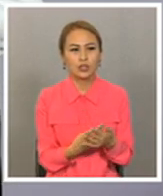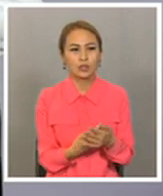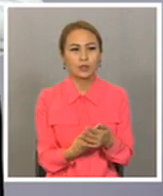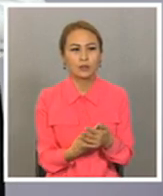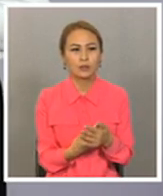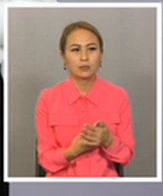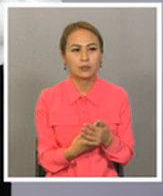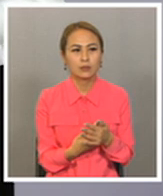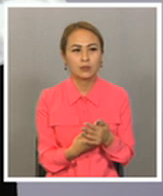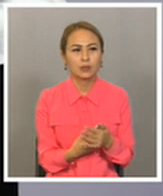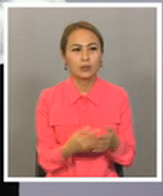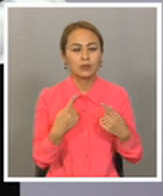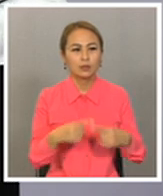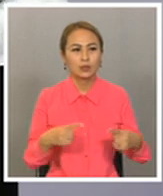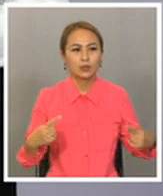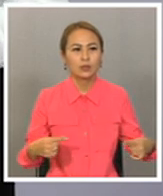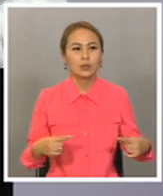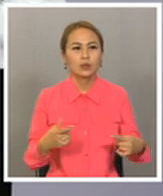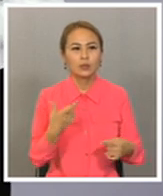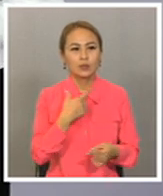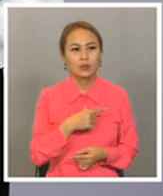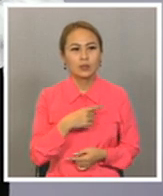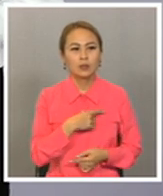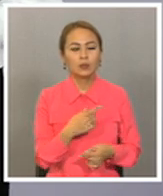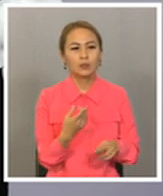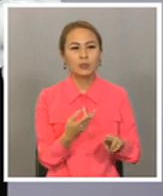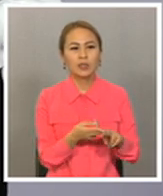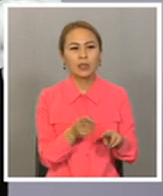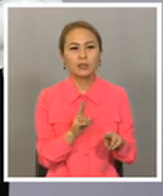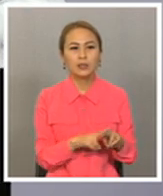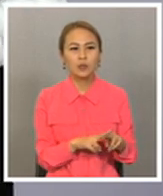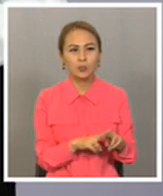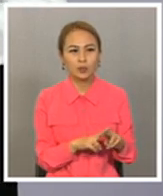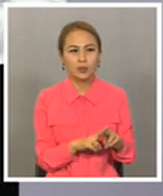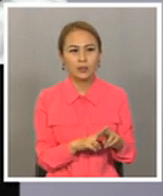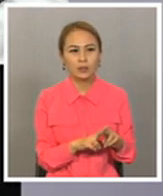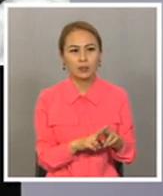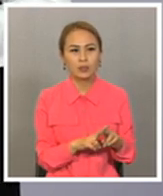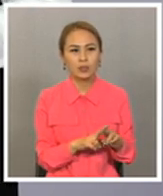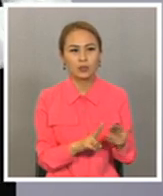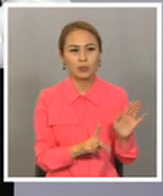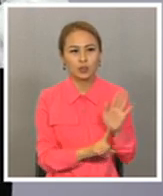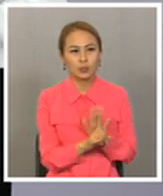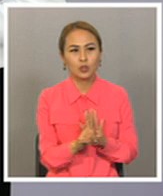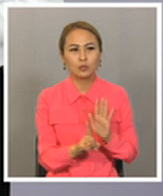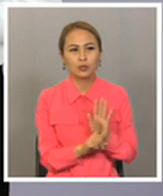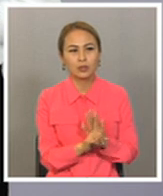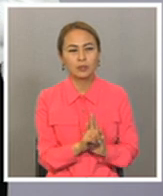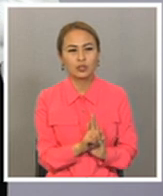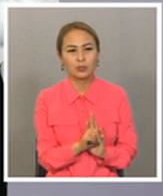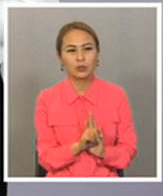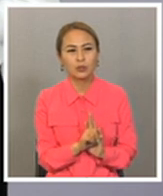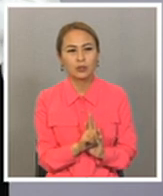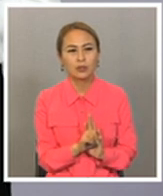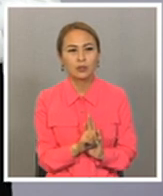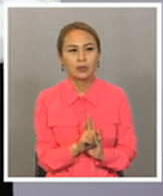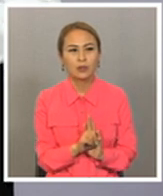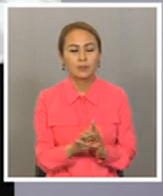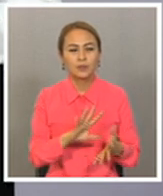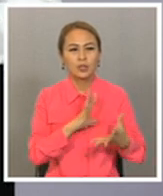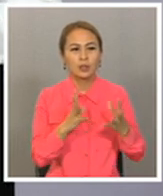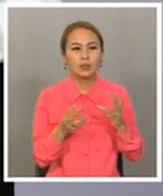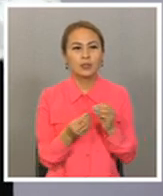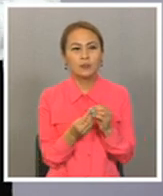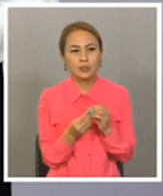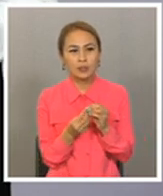есімдіктің түрі өздік есімдік екен. Барша, күллі, тегіс, жалпы,